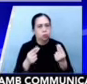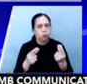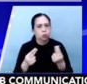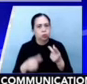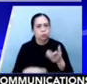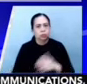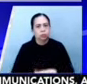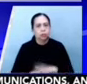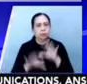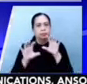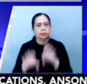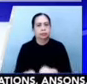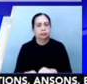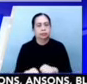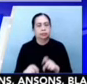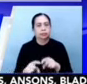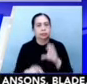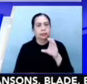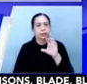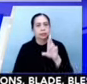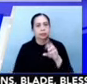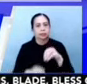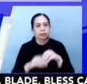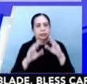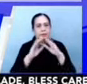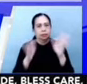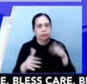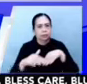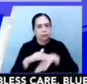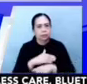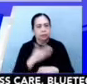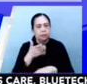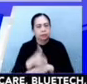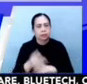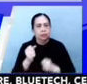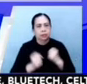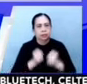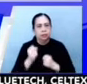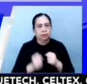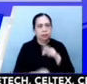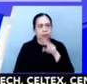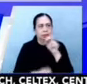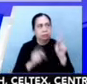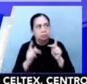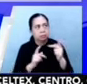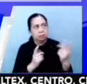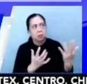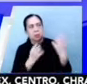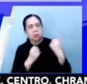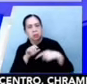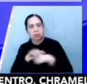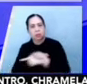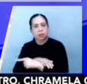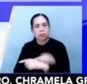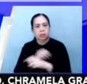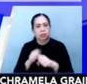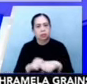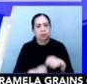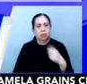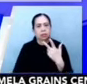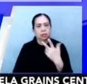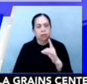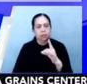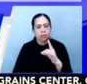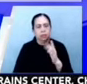ang suspect sa CR ng isang bahay na pinasok niya matapos tumakbo nang makita ang mga tanod. Nakuha sa kanya ang isang .38 caliber na